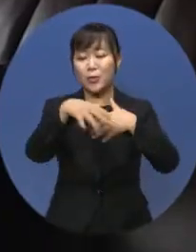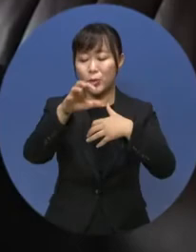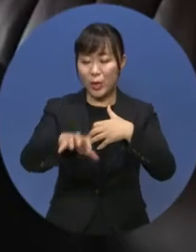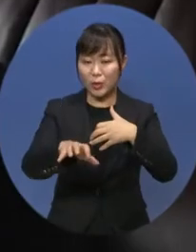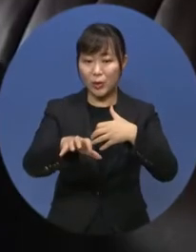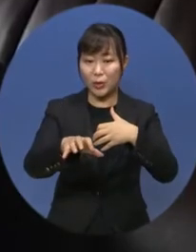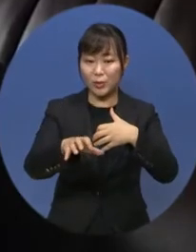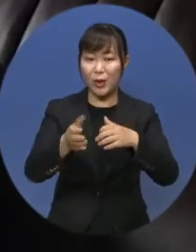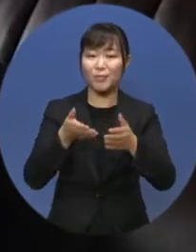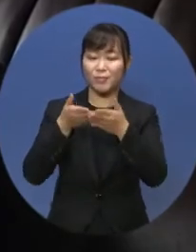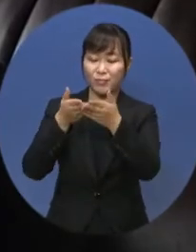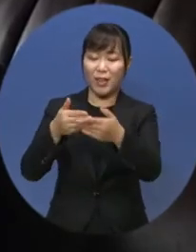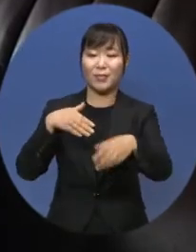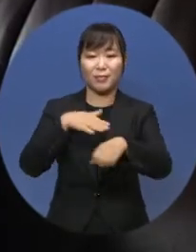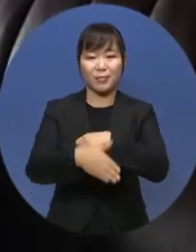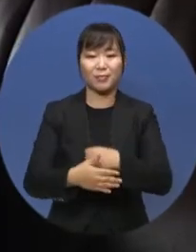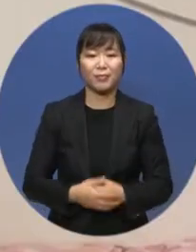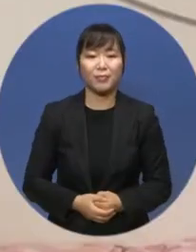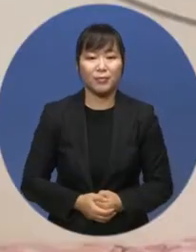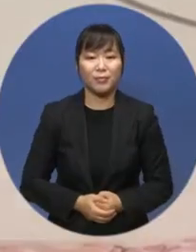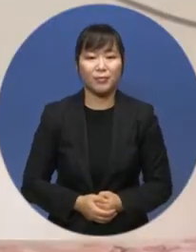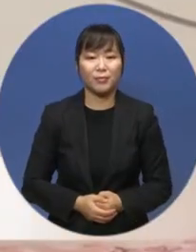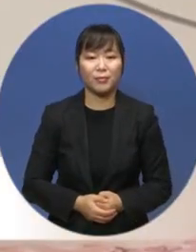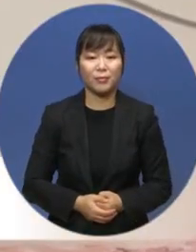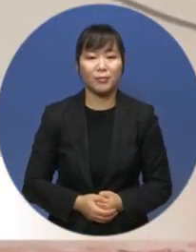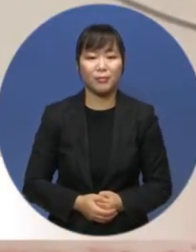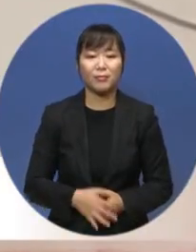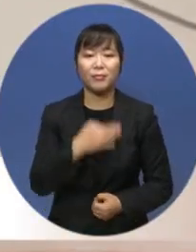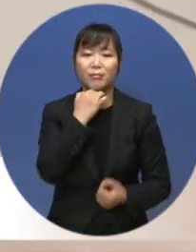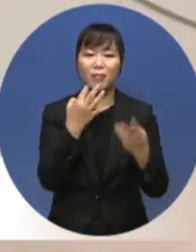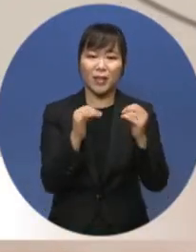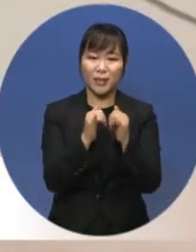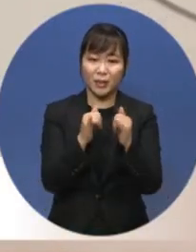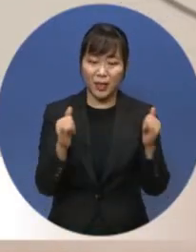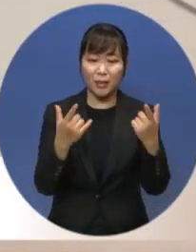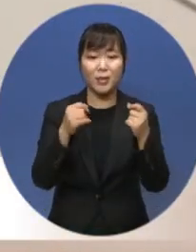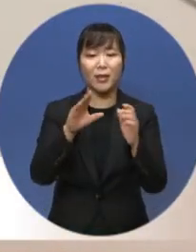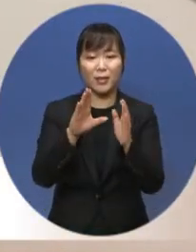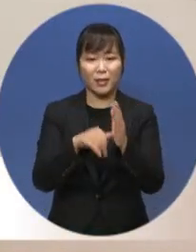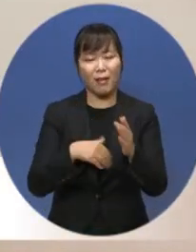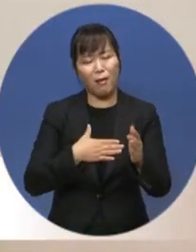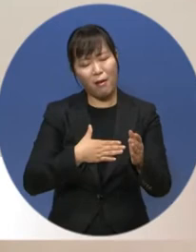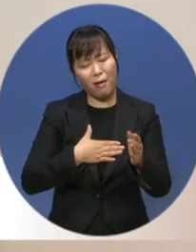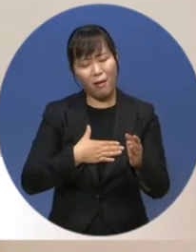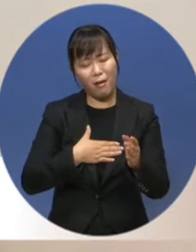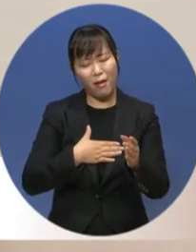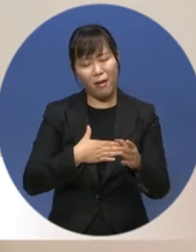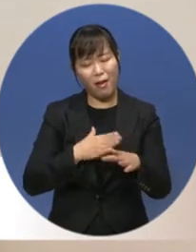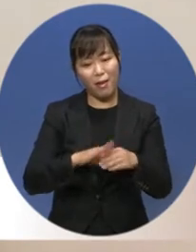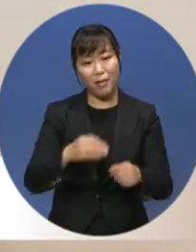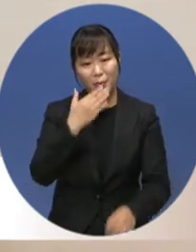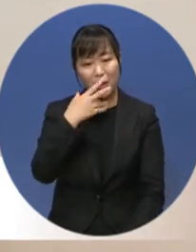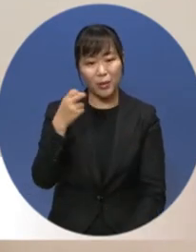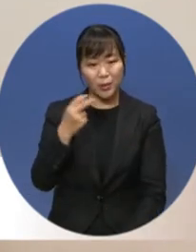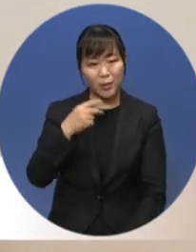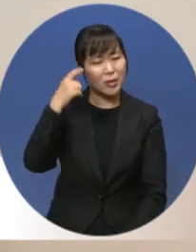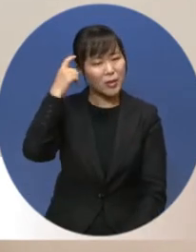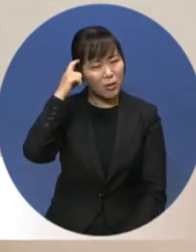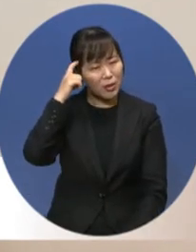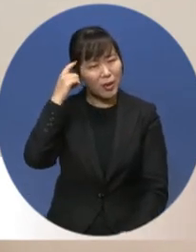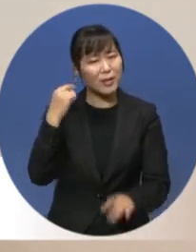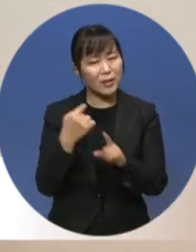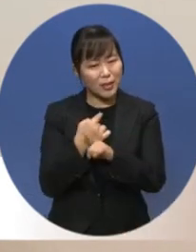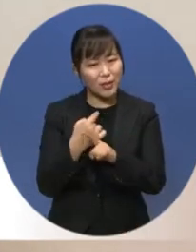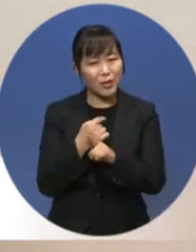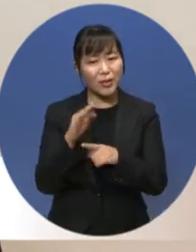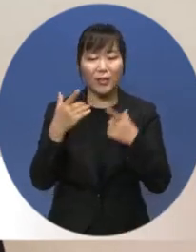보건소로 제출하는 방식이었습니다. 나이 먹은 사람들이 이럴 때 좀 시월도 되고 좀 정신적으로